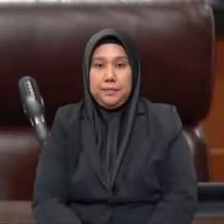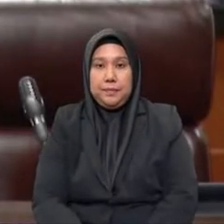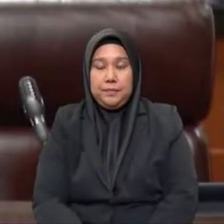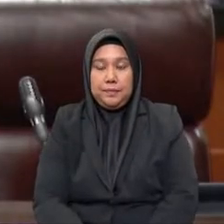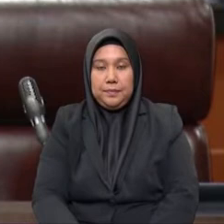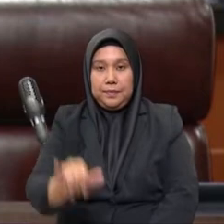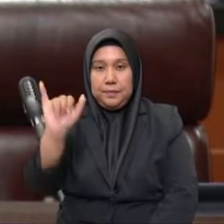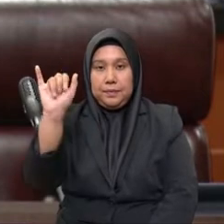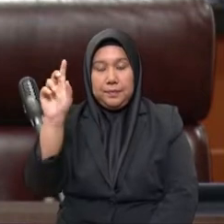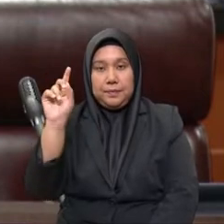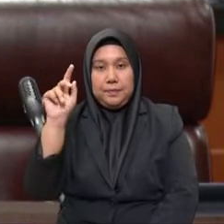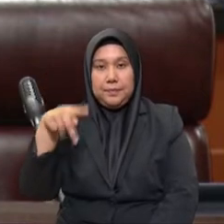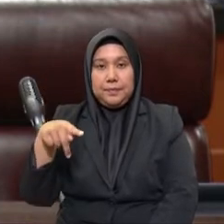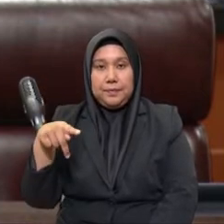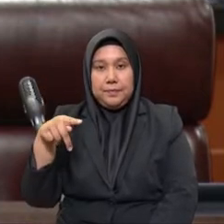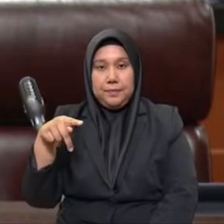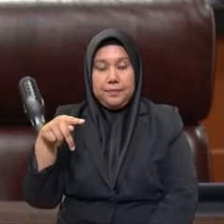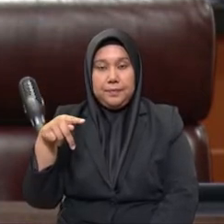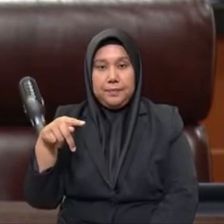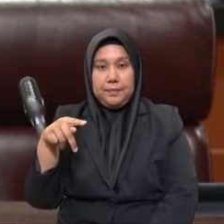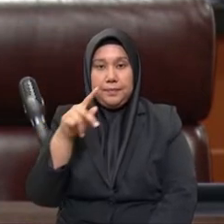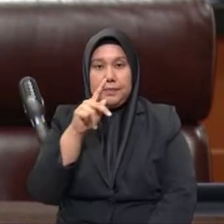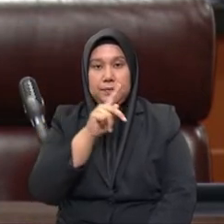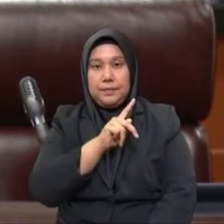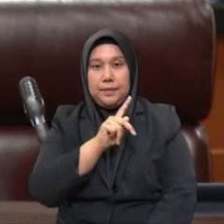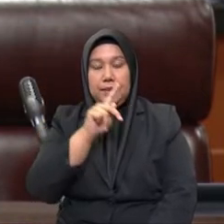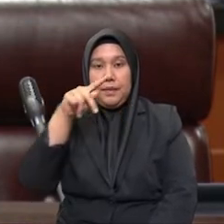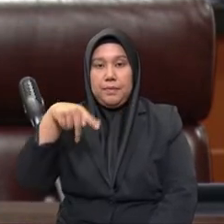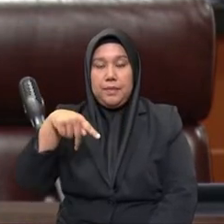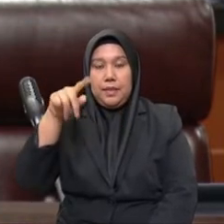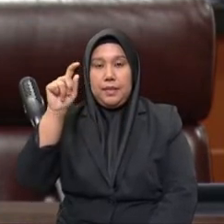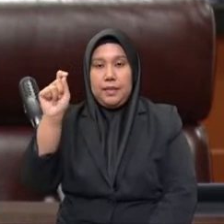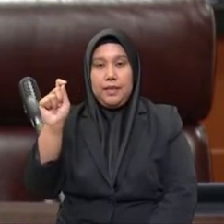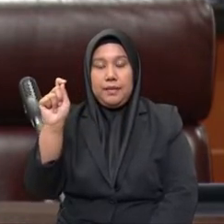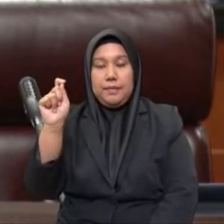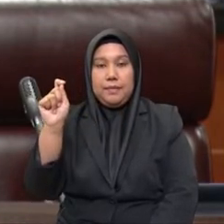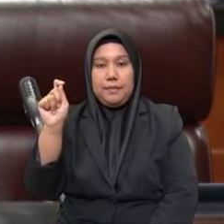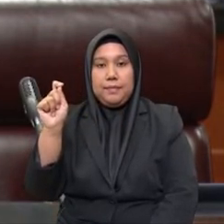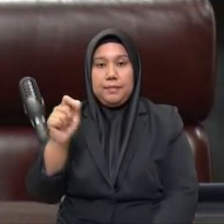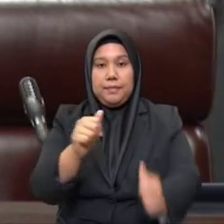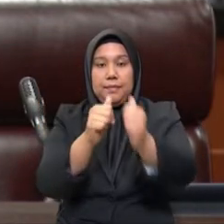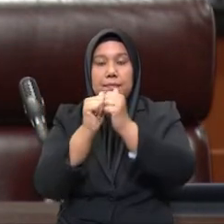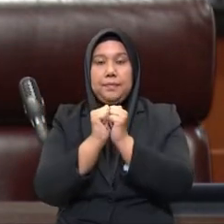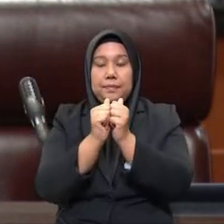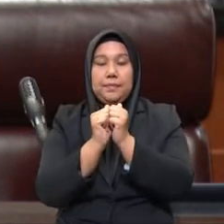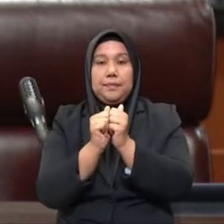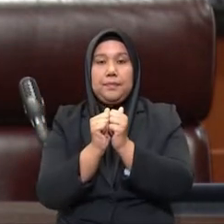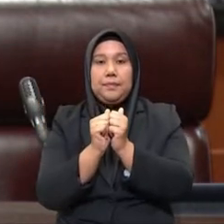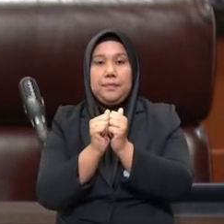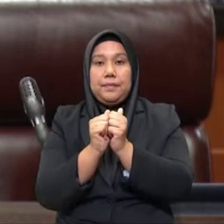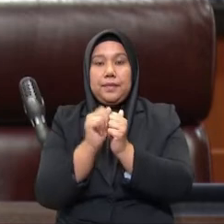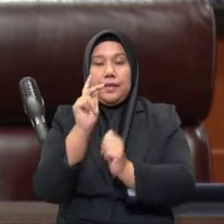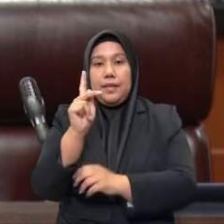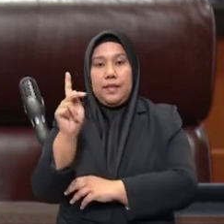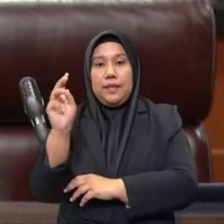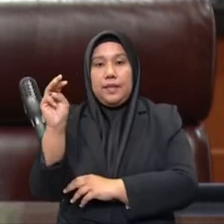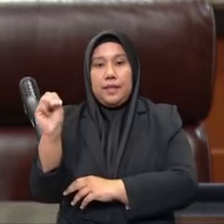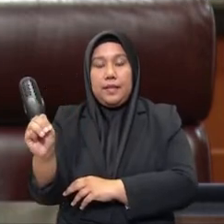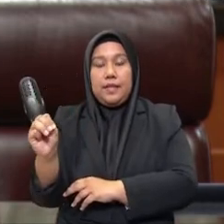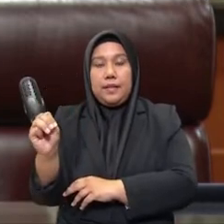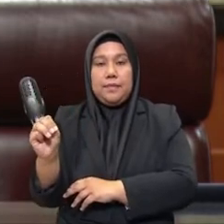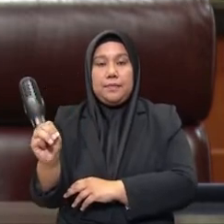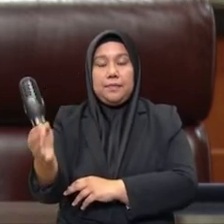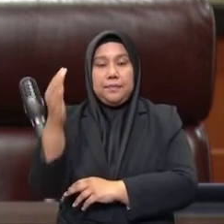Datuk yang dipertua, Kementerian Pendidikan Tinggi bersama-sama dengan Kementerian Kesihatan Malaysia sedia